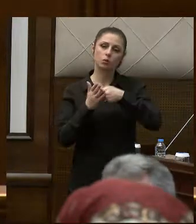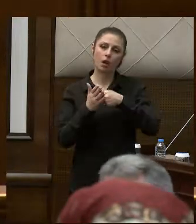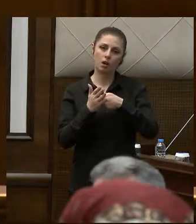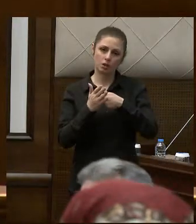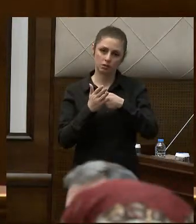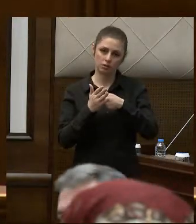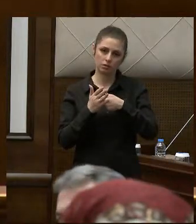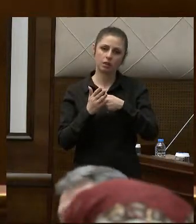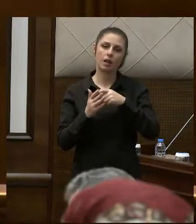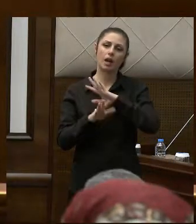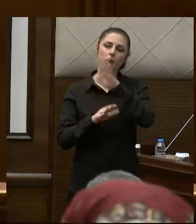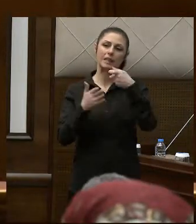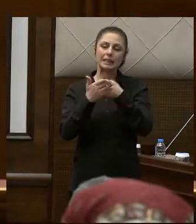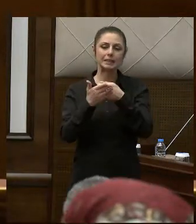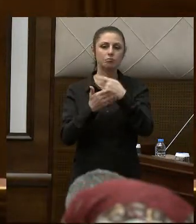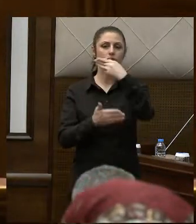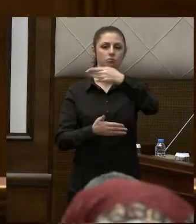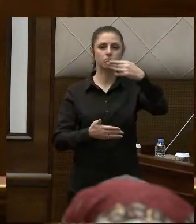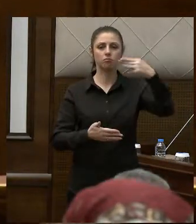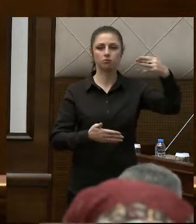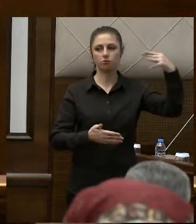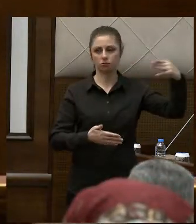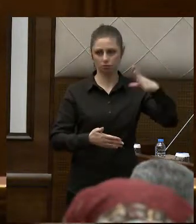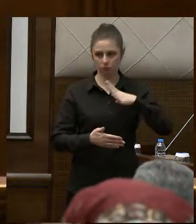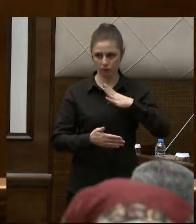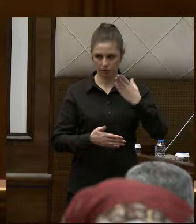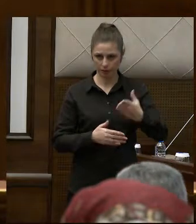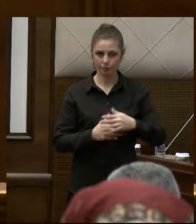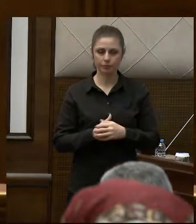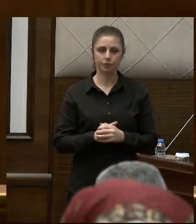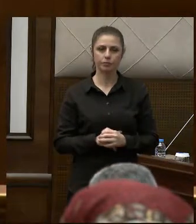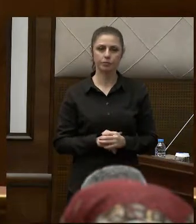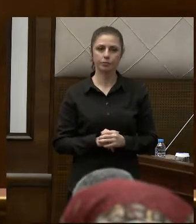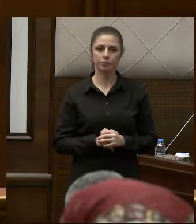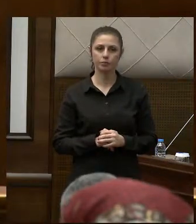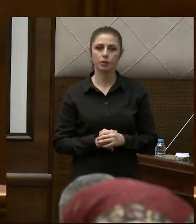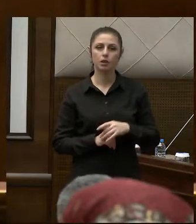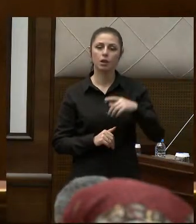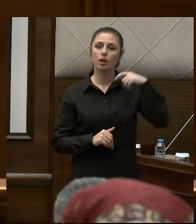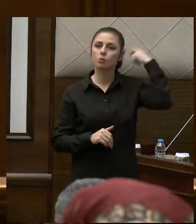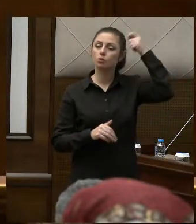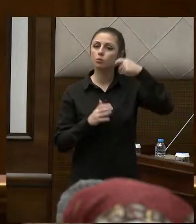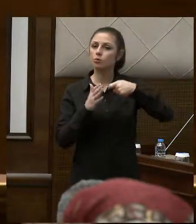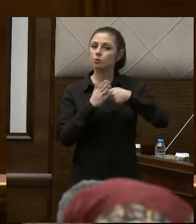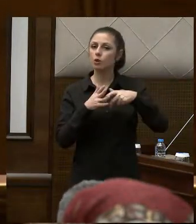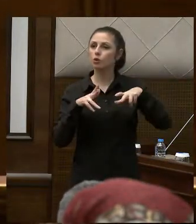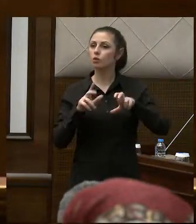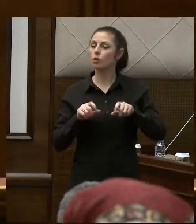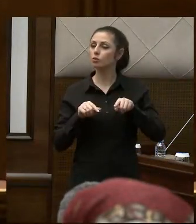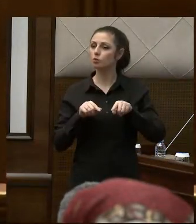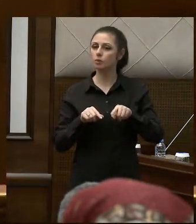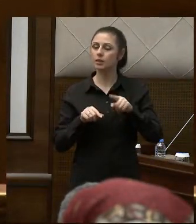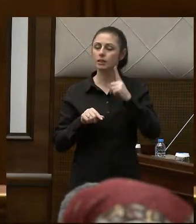plaka şeklinde masalarına yazılsın arkadaşlar. Muhtarlar koltuğumuzda